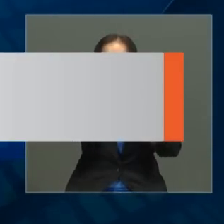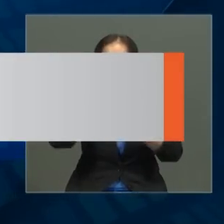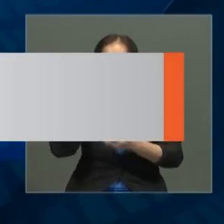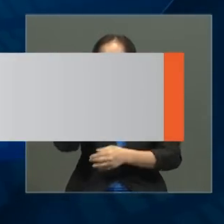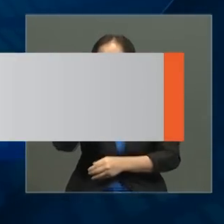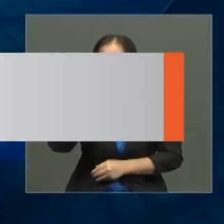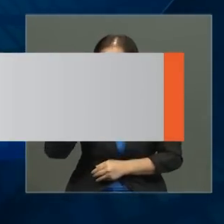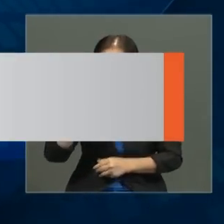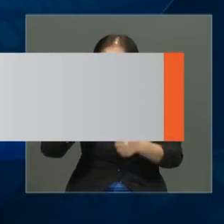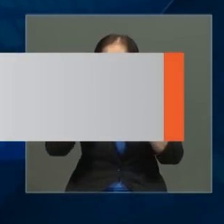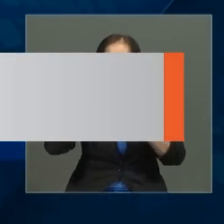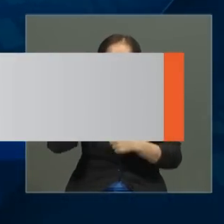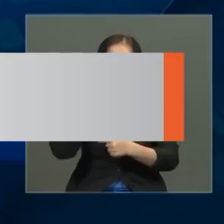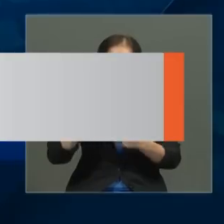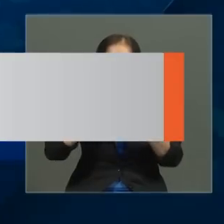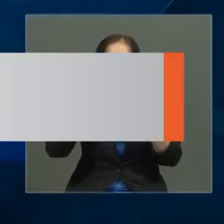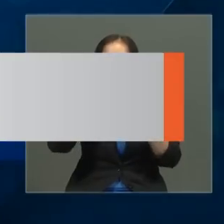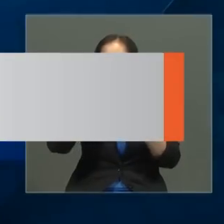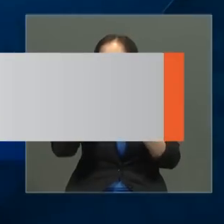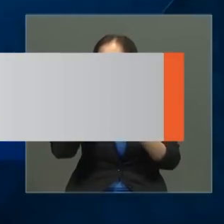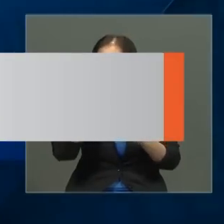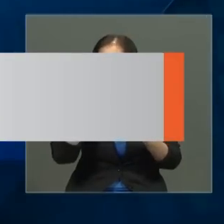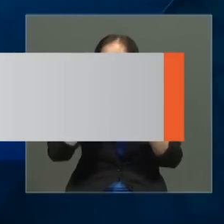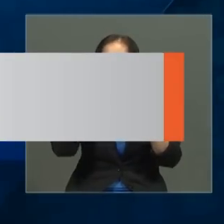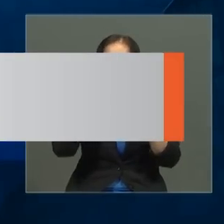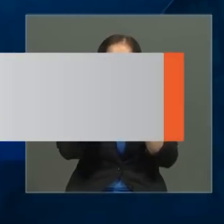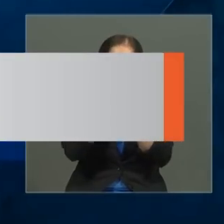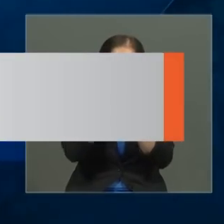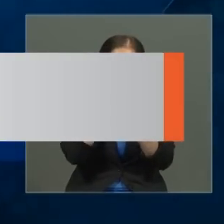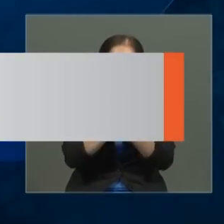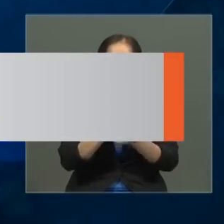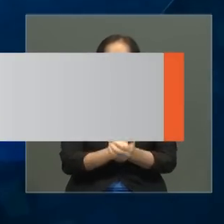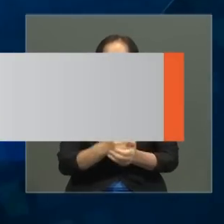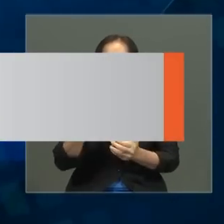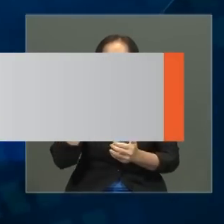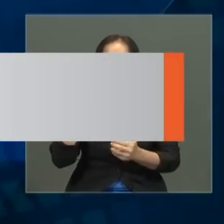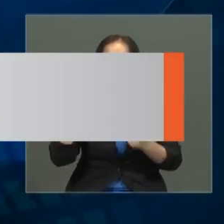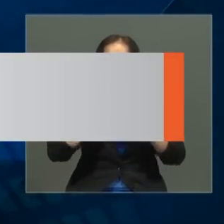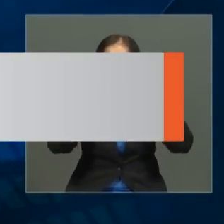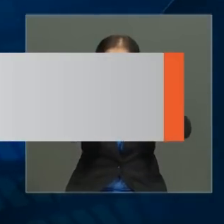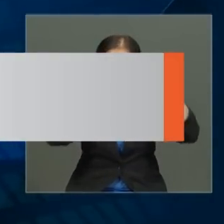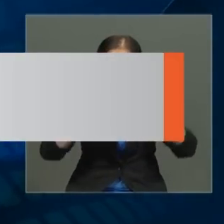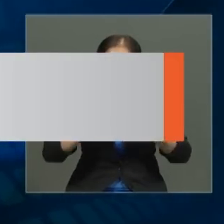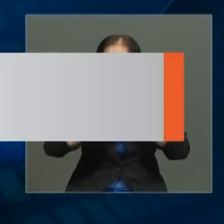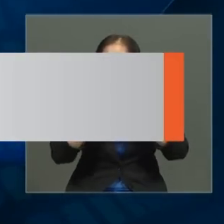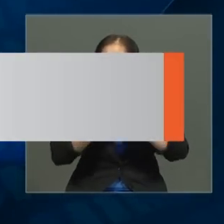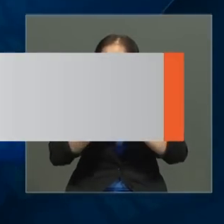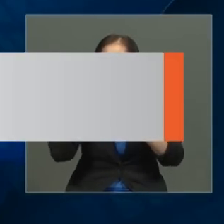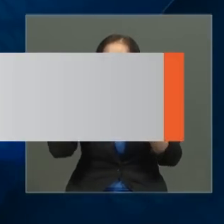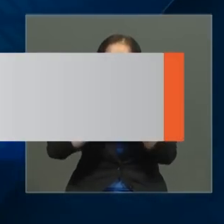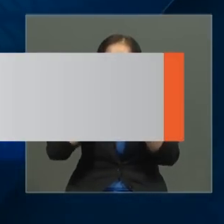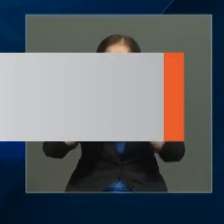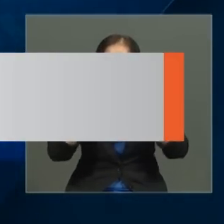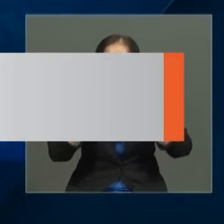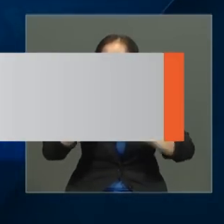ทบุรีปทุมธานีสมุทรสาครสมุทรปราการกรอกไปรษณีย์ที่อยู่ของท่านได้เลยค่ะก็จะปรากฏขึ้นม